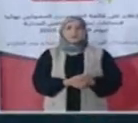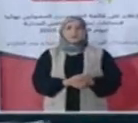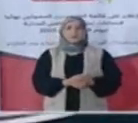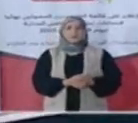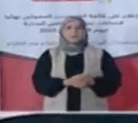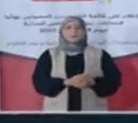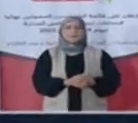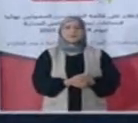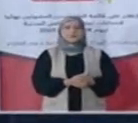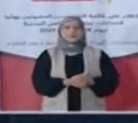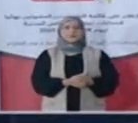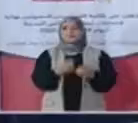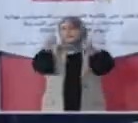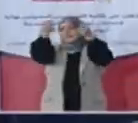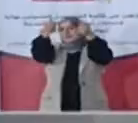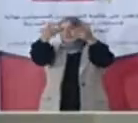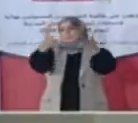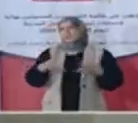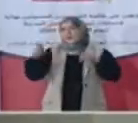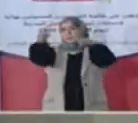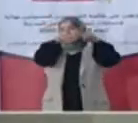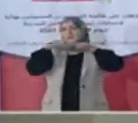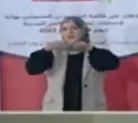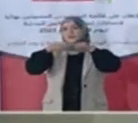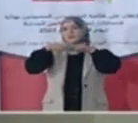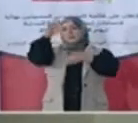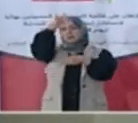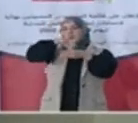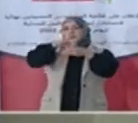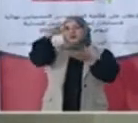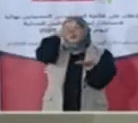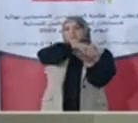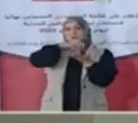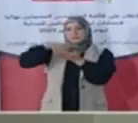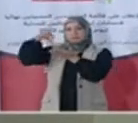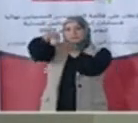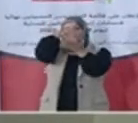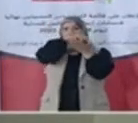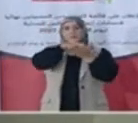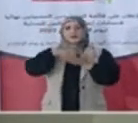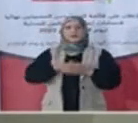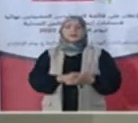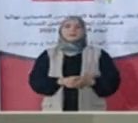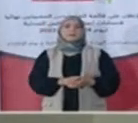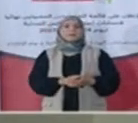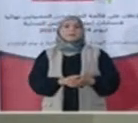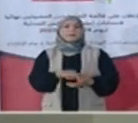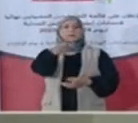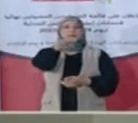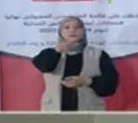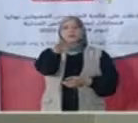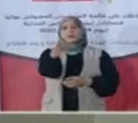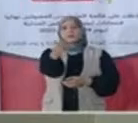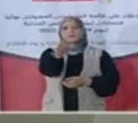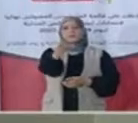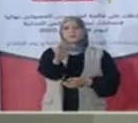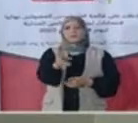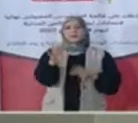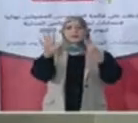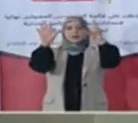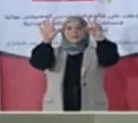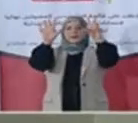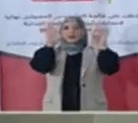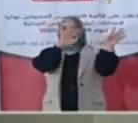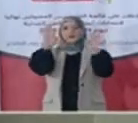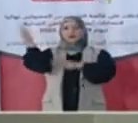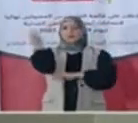حسب التوزيع الناخبين على المراكز نحب نقولوا أنه فما أكثر من